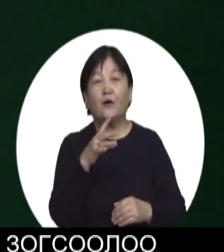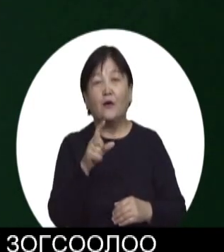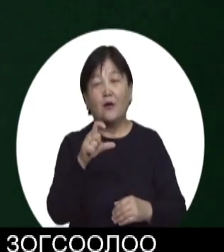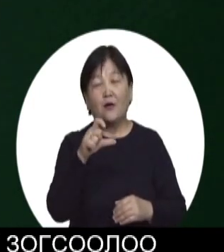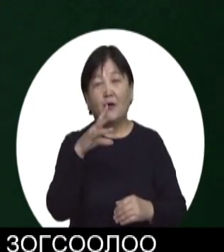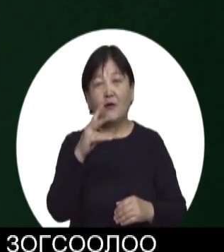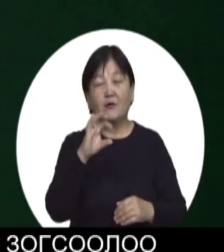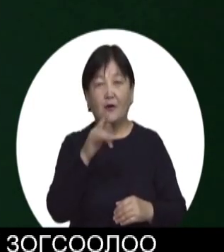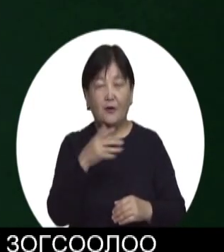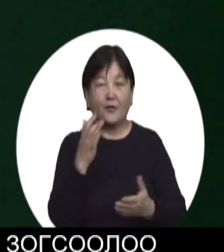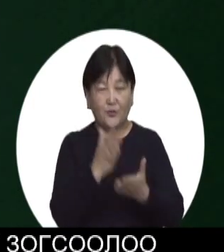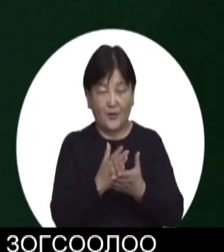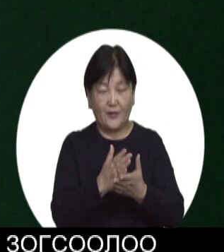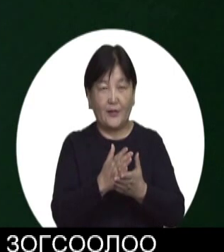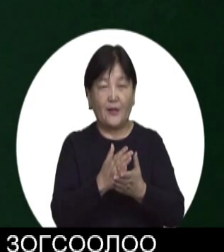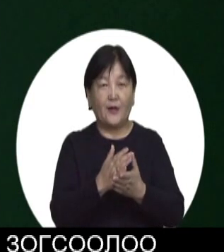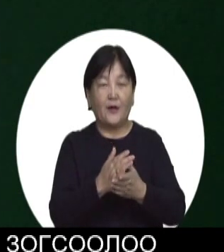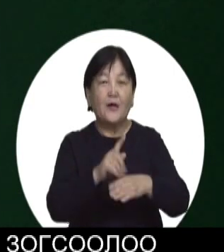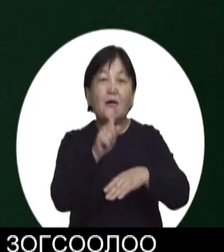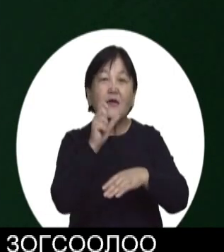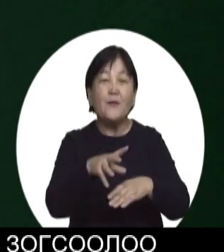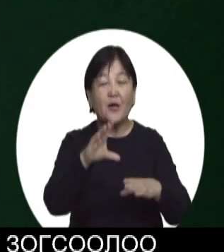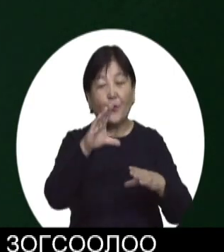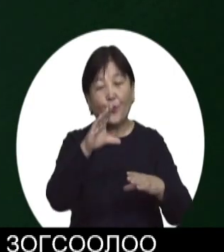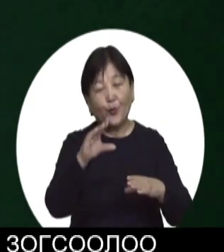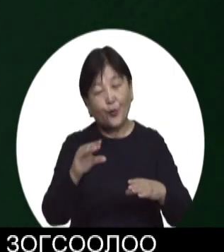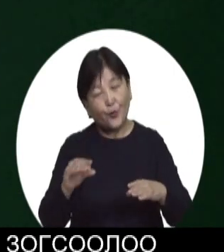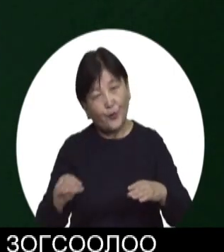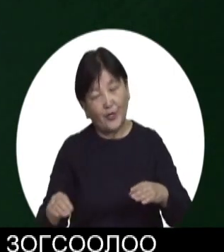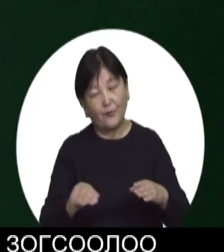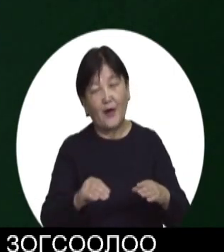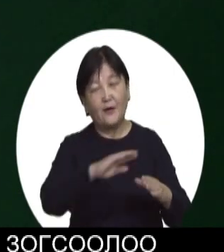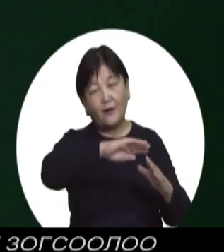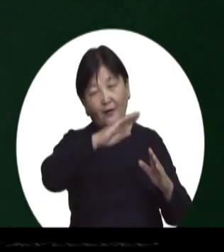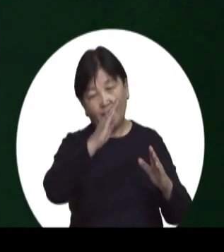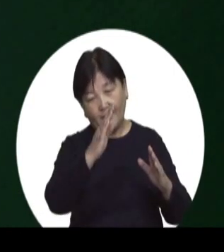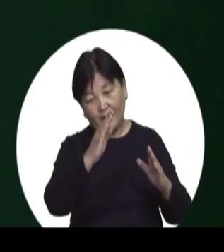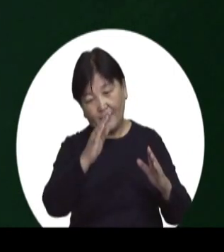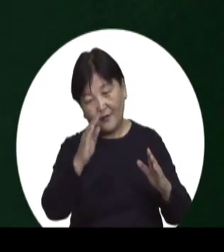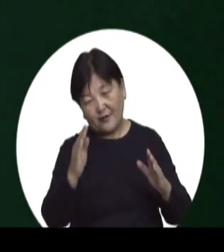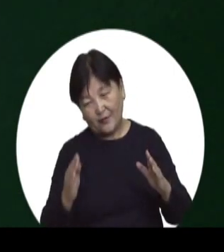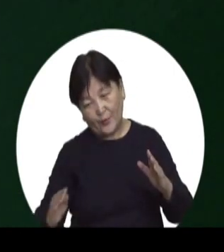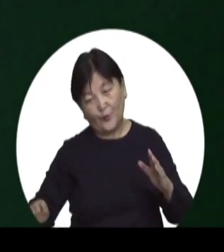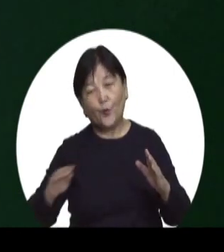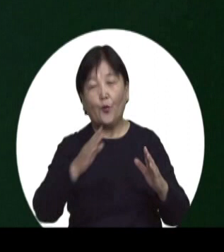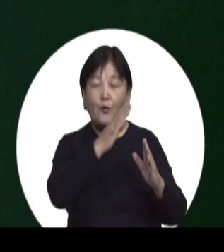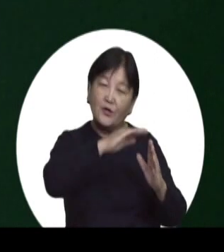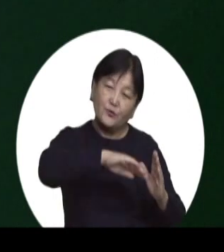температурыг бууруулахад Больцманны тархалтын мөрийг ямар хэлбэртэй болохыг төрсөлнө.